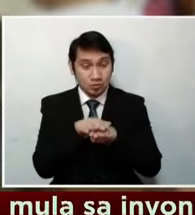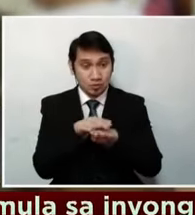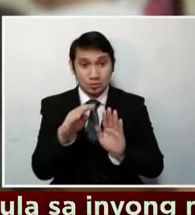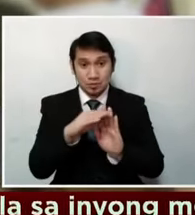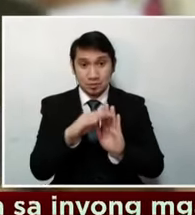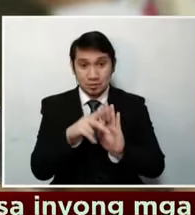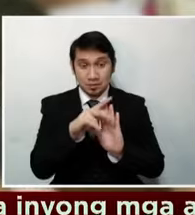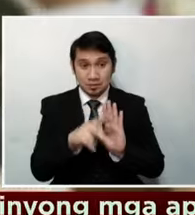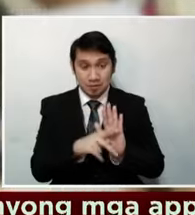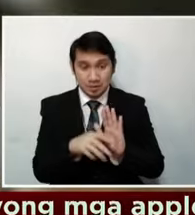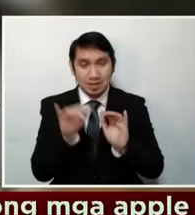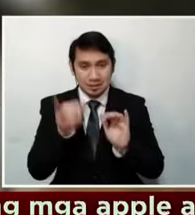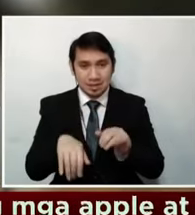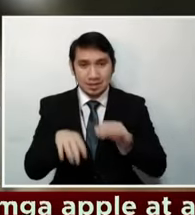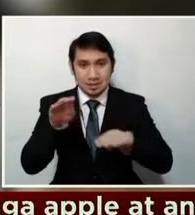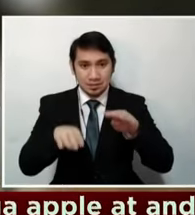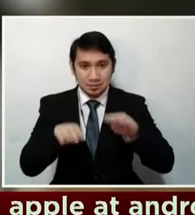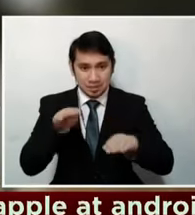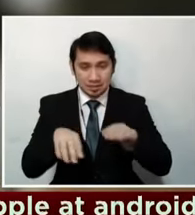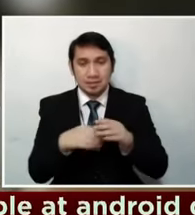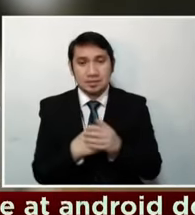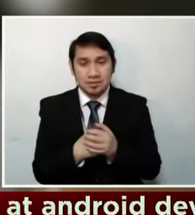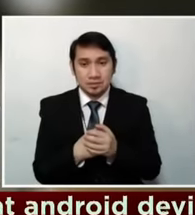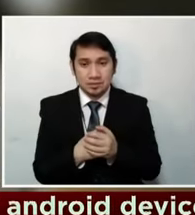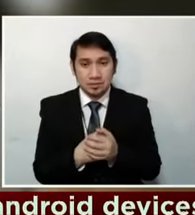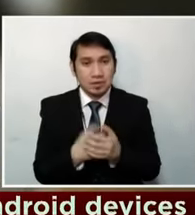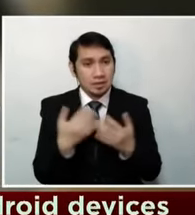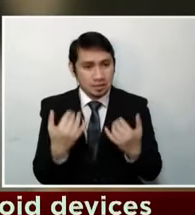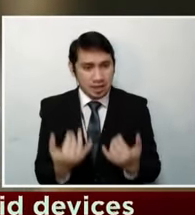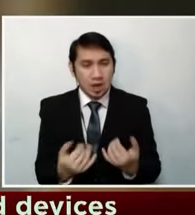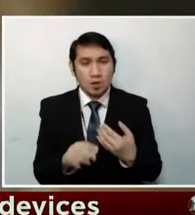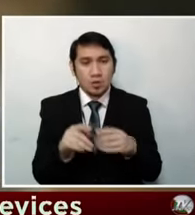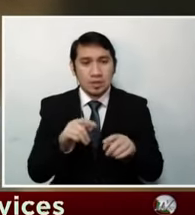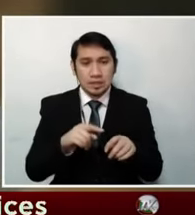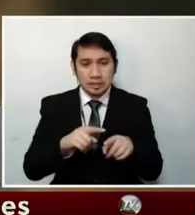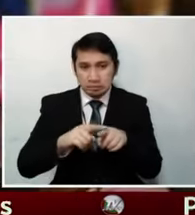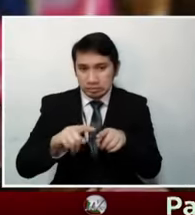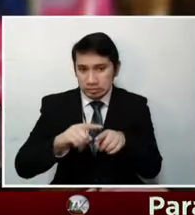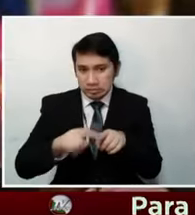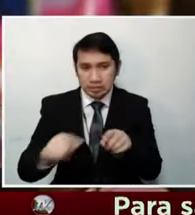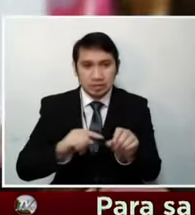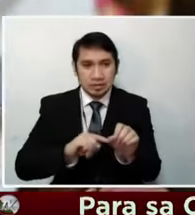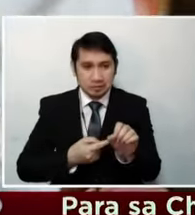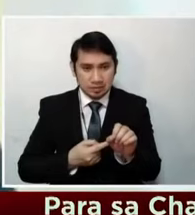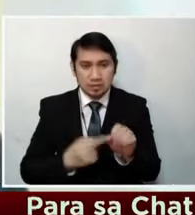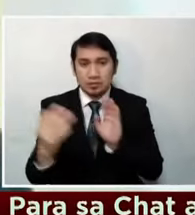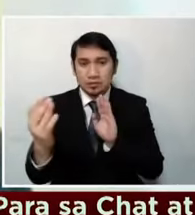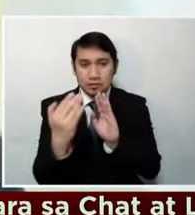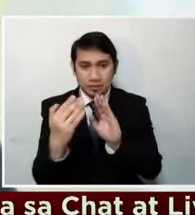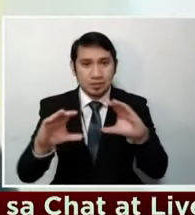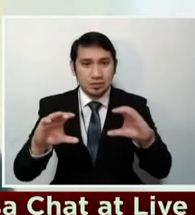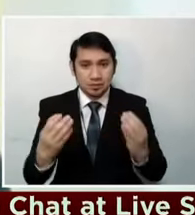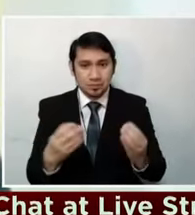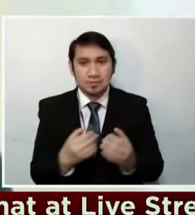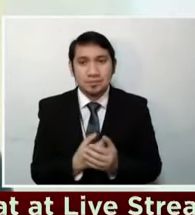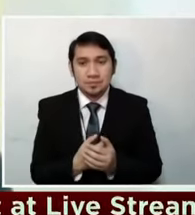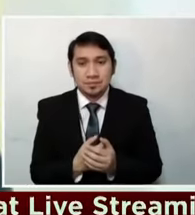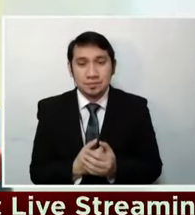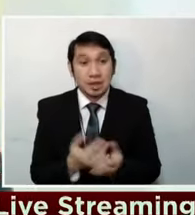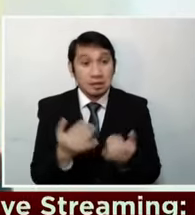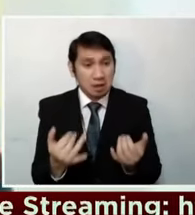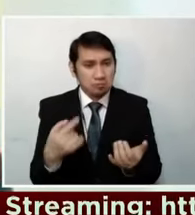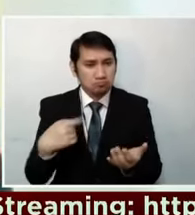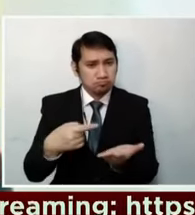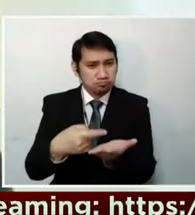ang magbabalanse sa mga konsiderasyon sa unti-unting pagbabalik ng face-to-face classes. At ang usapan ay